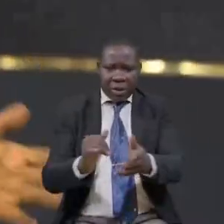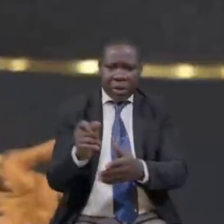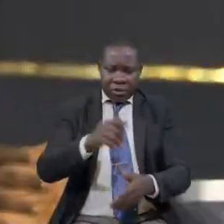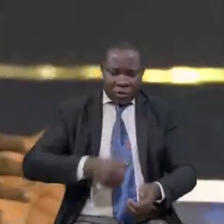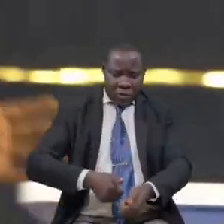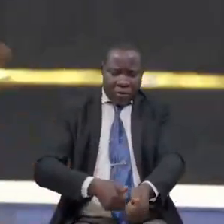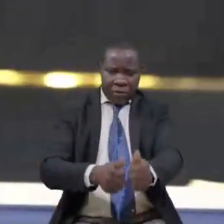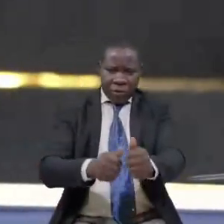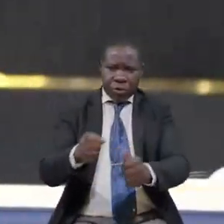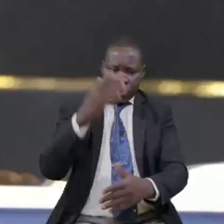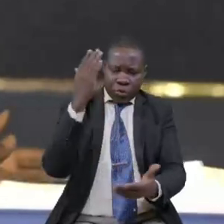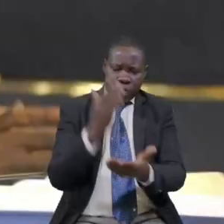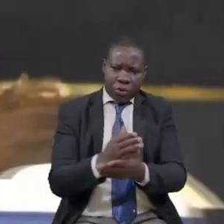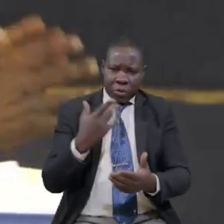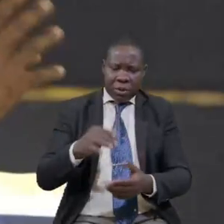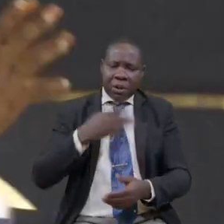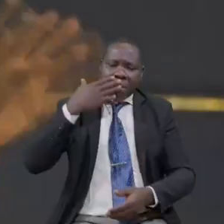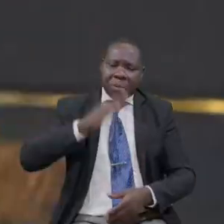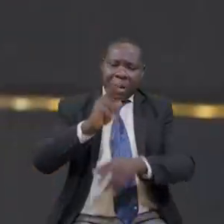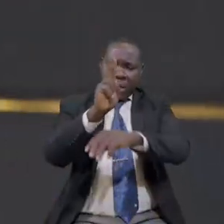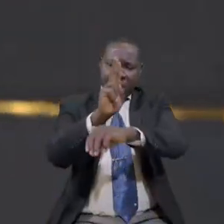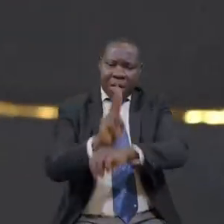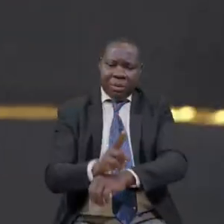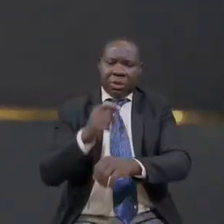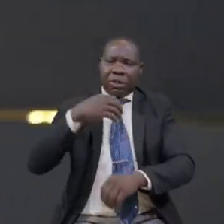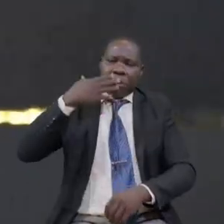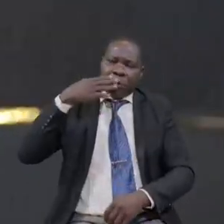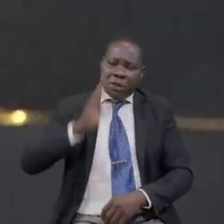d'emprunter la mauvaise voie, vous cessez